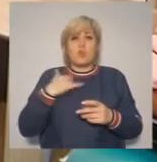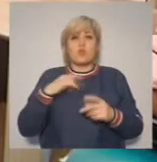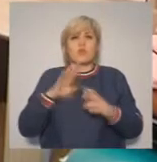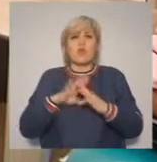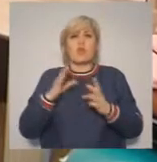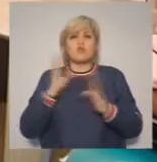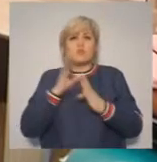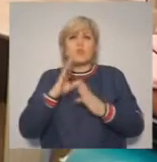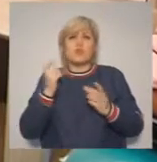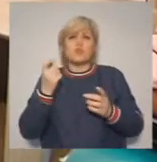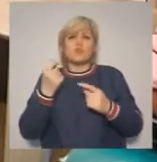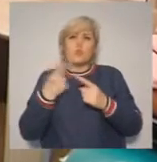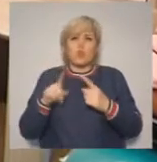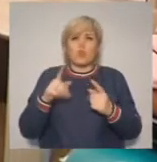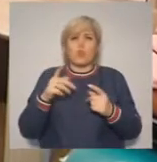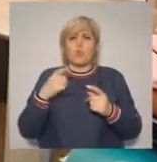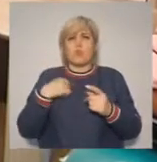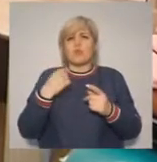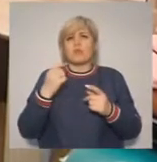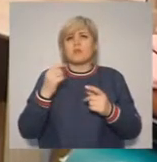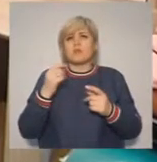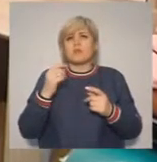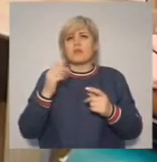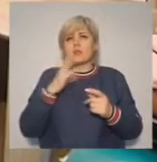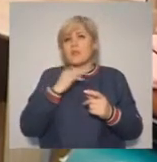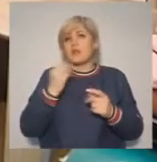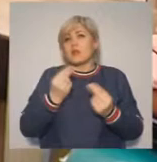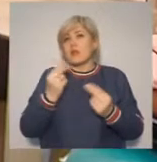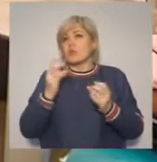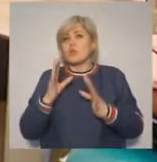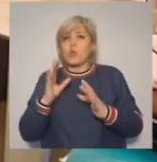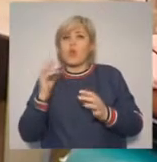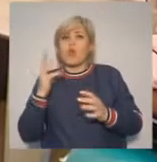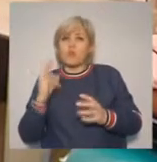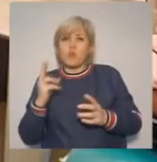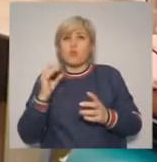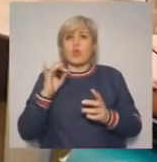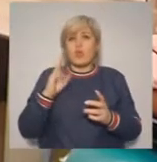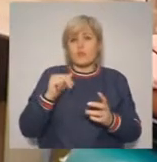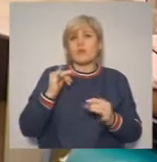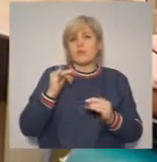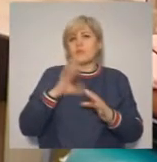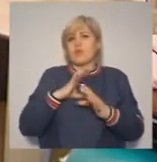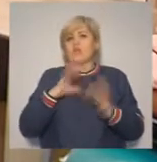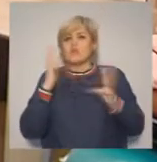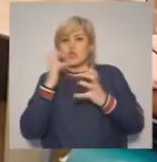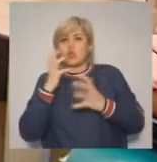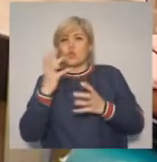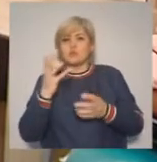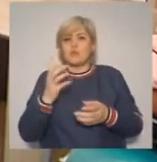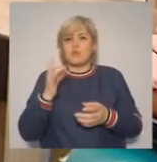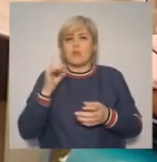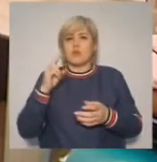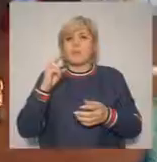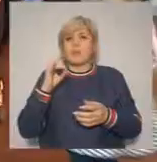немножко по-другому. Да? Мне довелось играть не только в «Колобке» там, или в «Репке». У нас есть